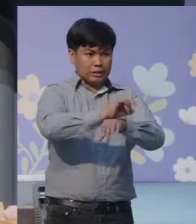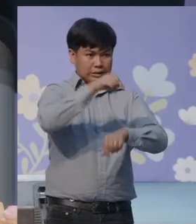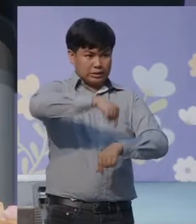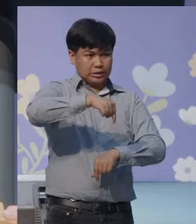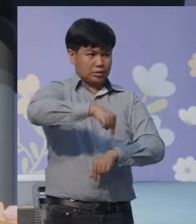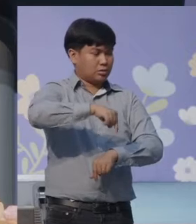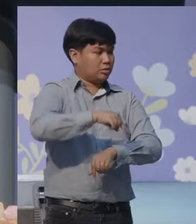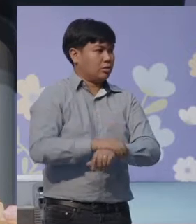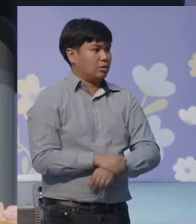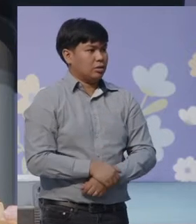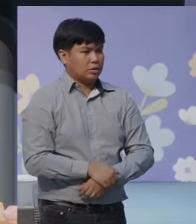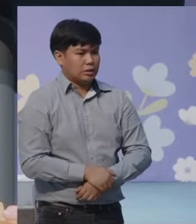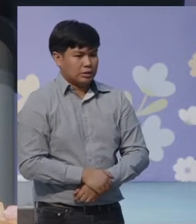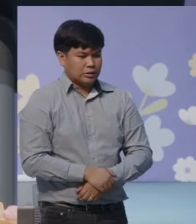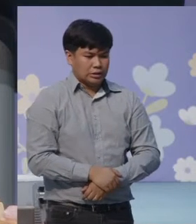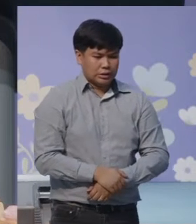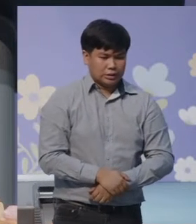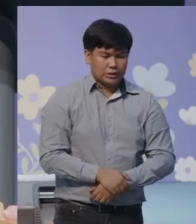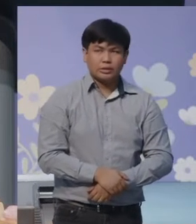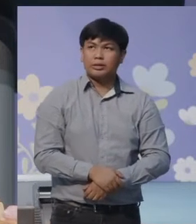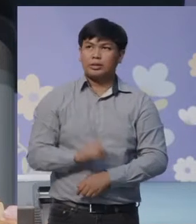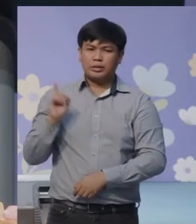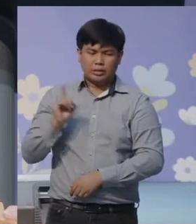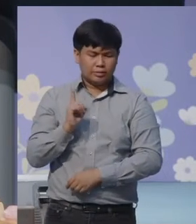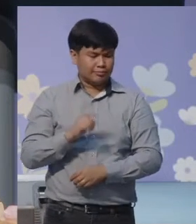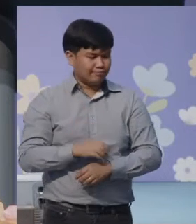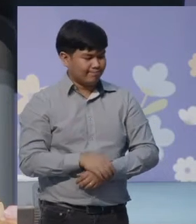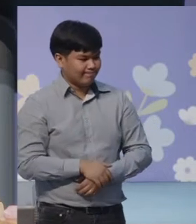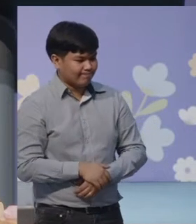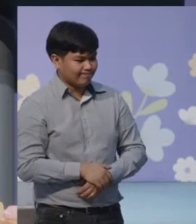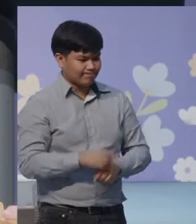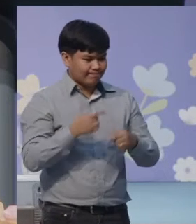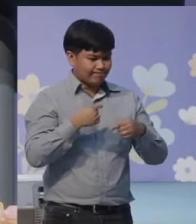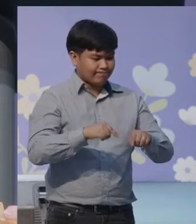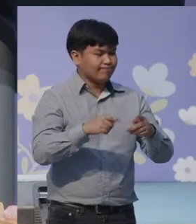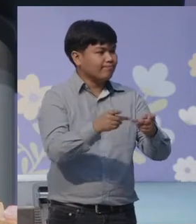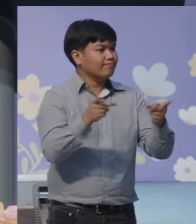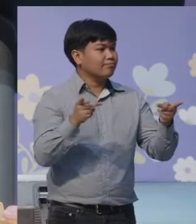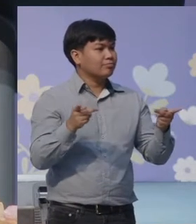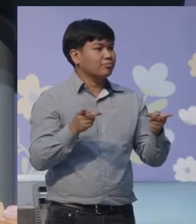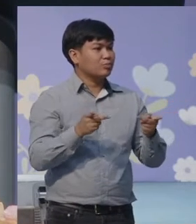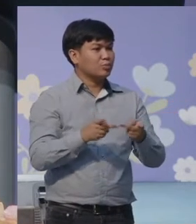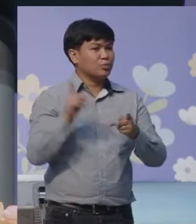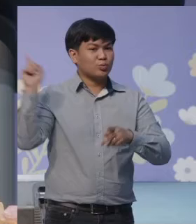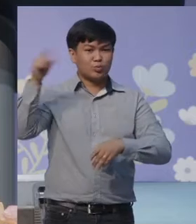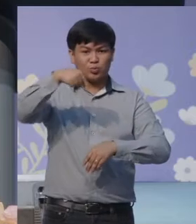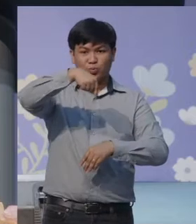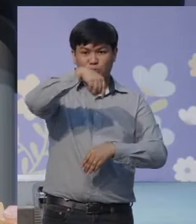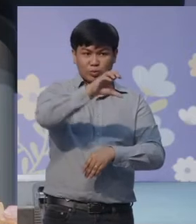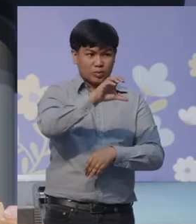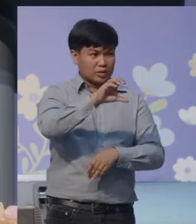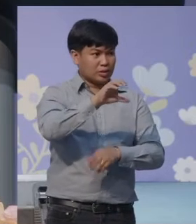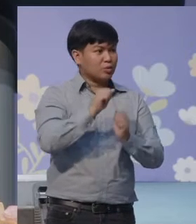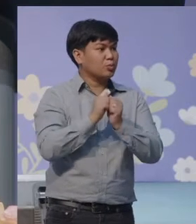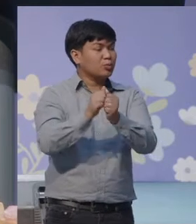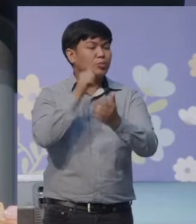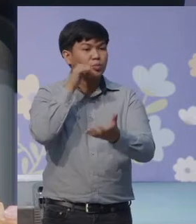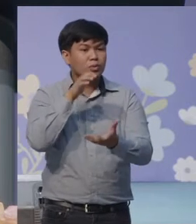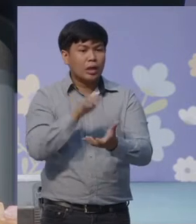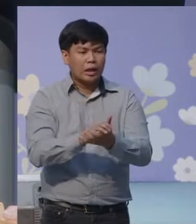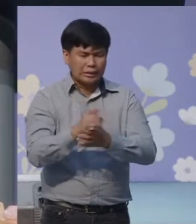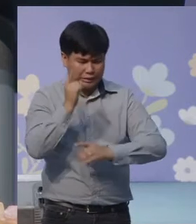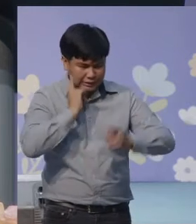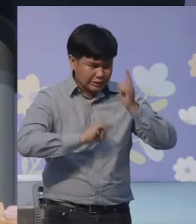araw na yun, tumigil pa kami dyan sa isang lugar dyan sa Julia Vargas ng misis ko at pati ako